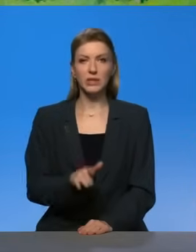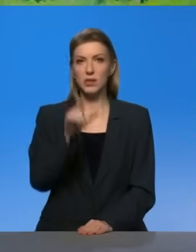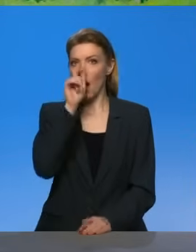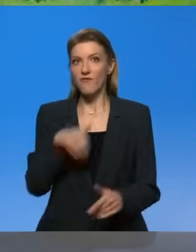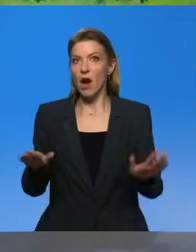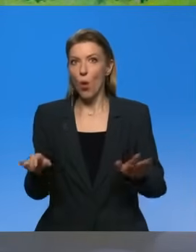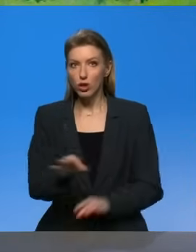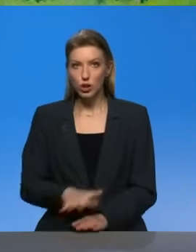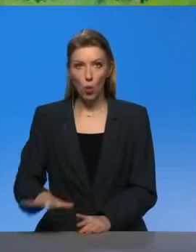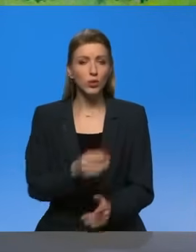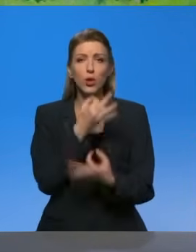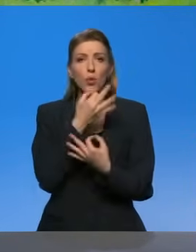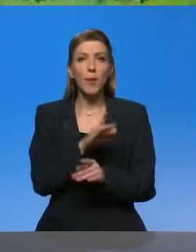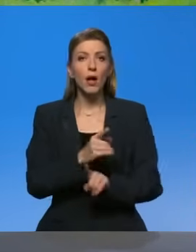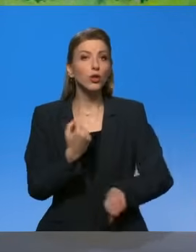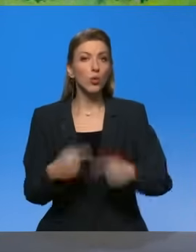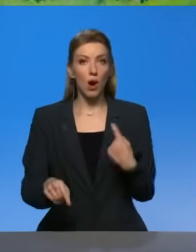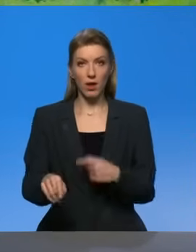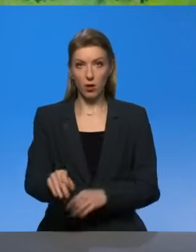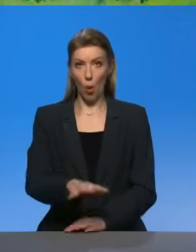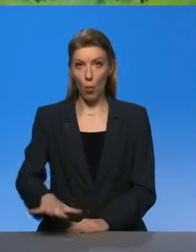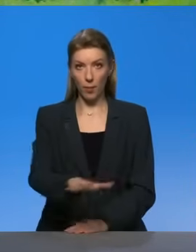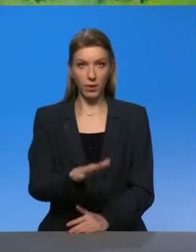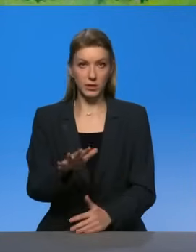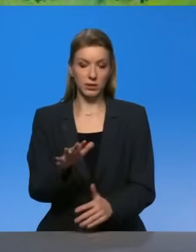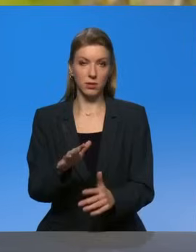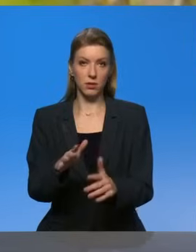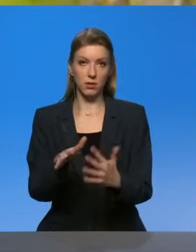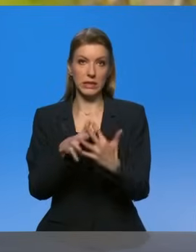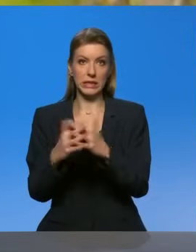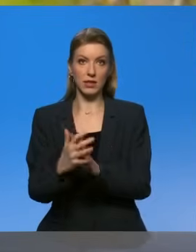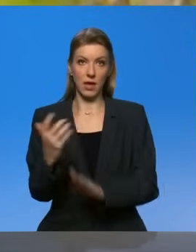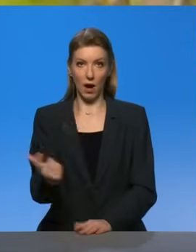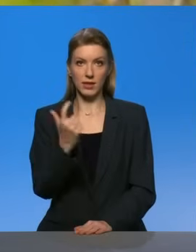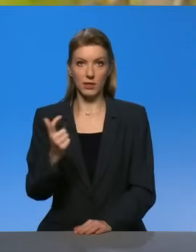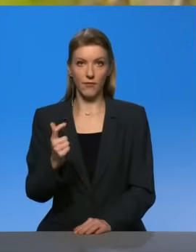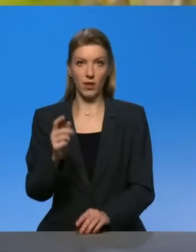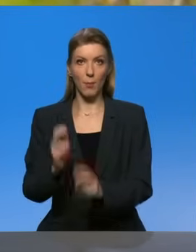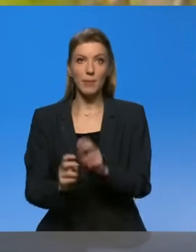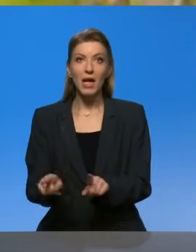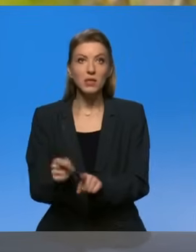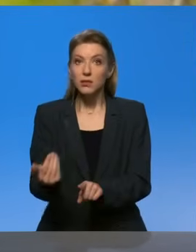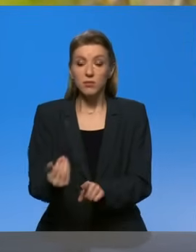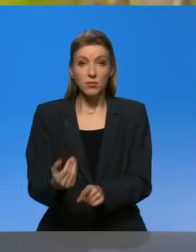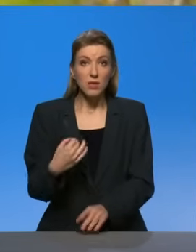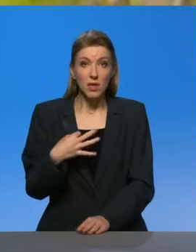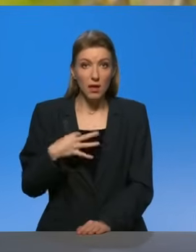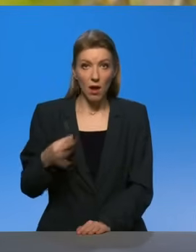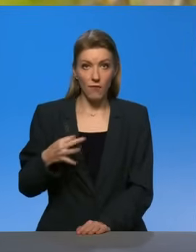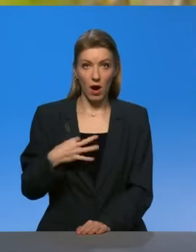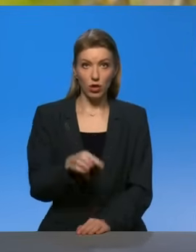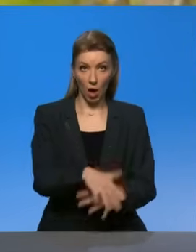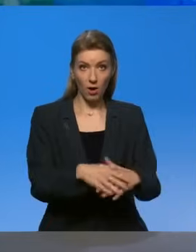таких вот сельскохозяйственных предприятий, по сути, никого уже волновать не будут. То есть рынок насытят,